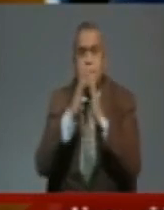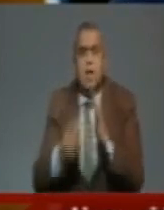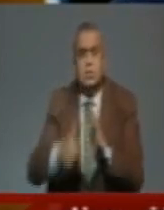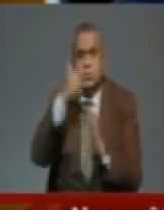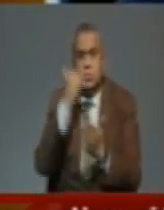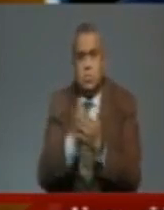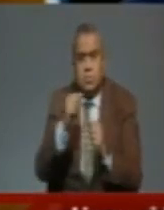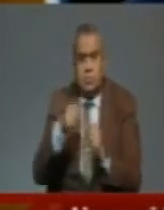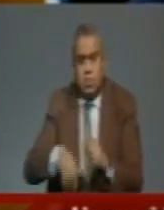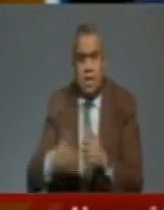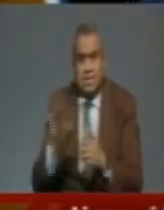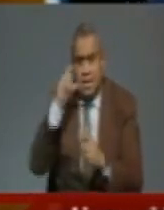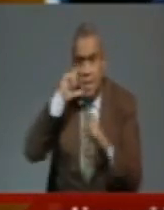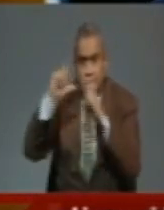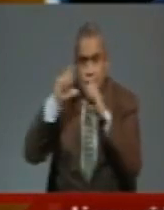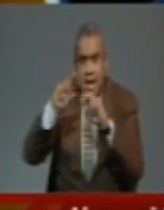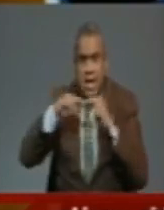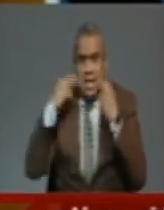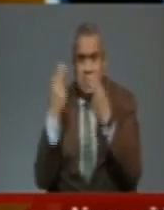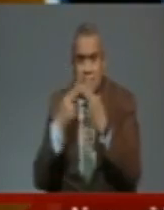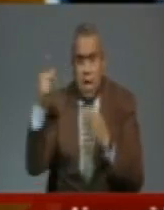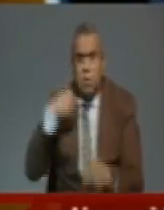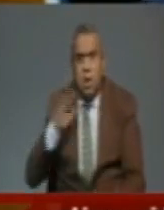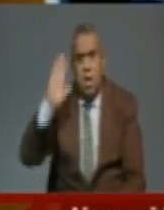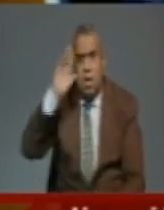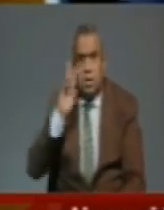نفسهم البنك الدولي جه واعترض قال انت دلوقتي